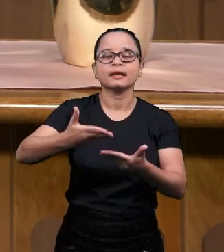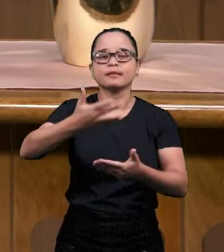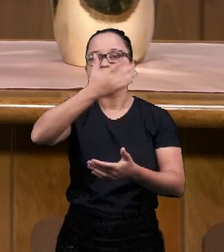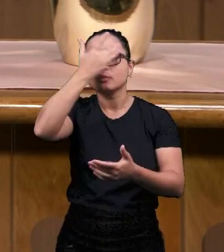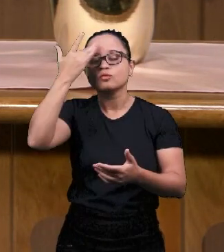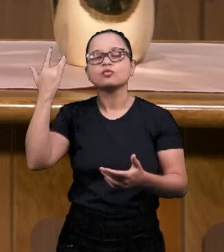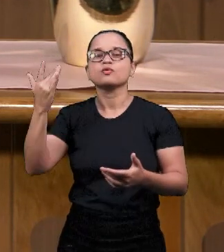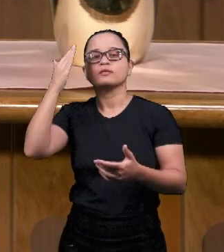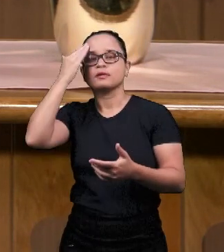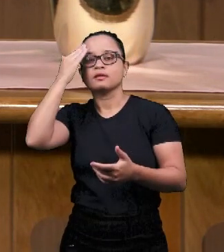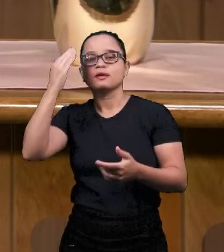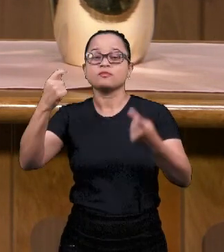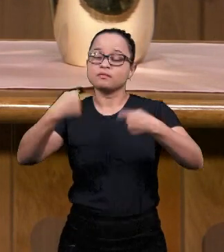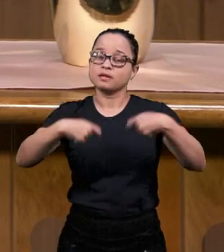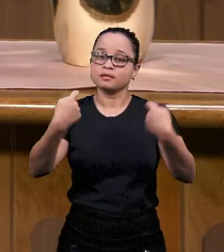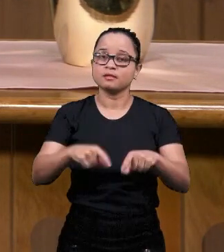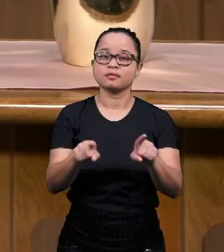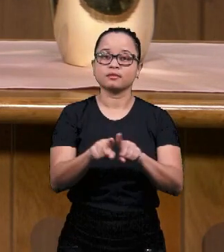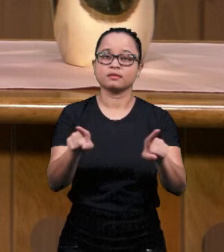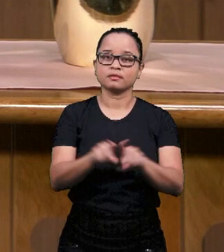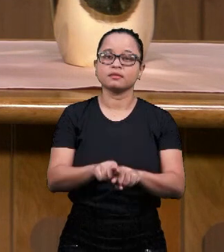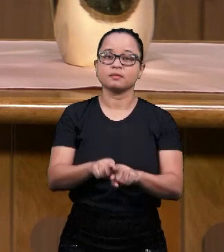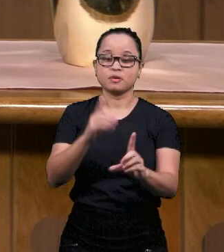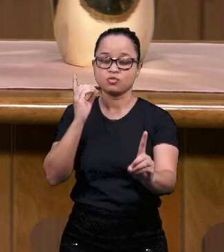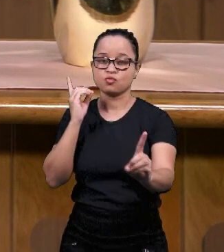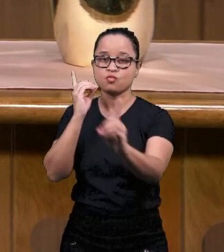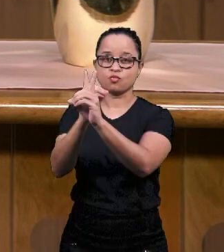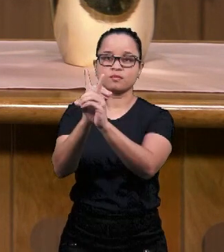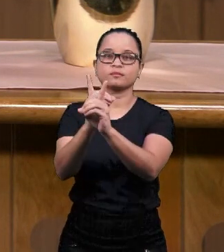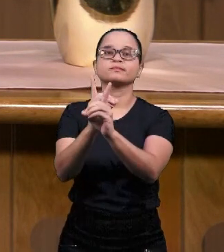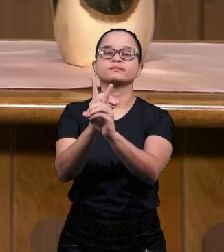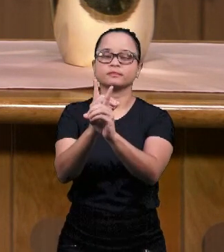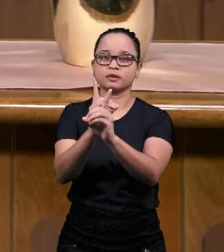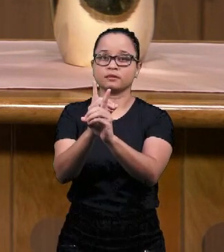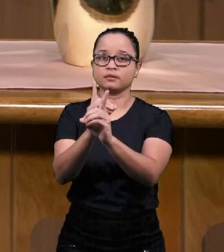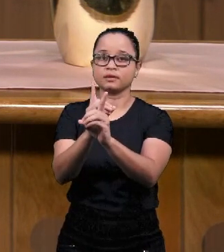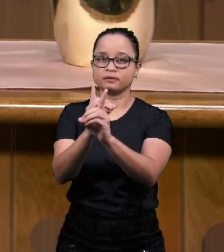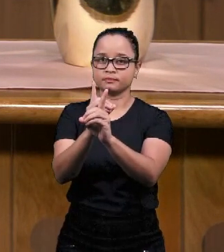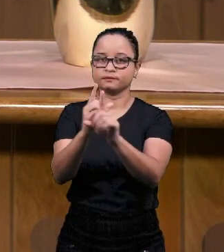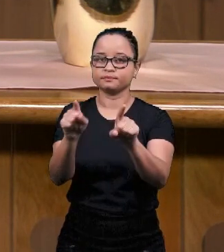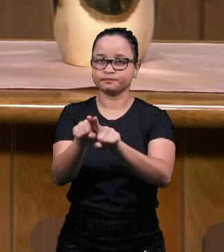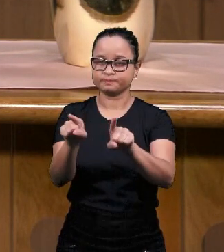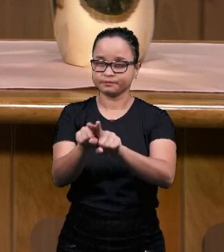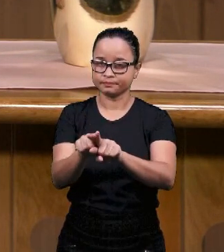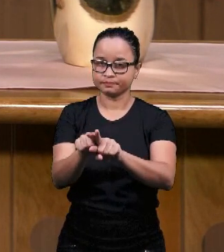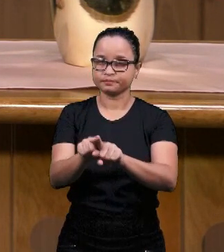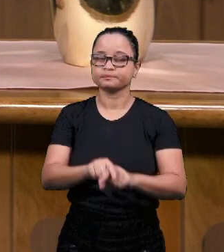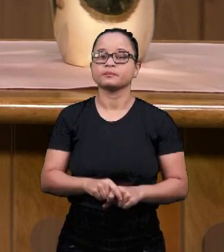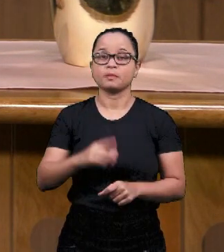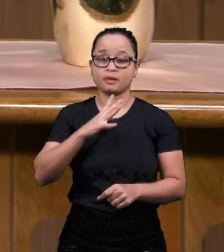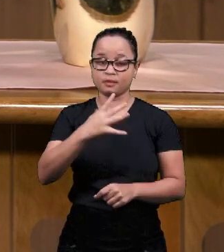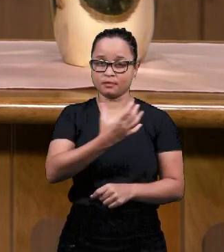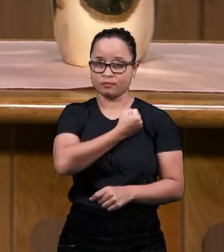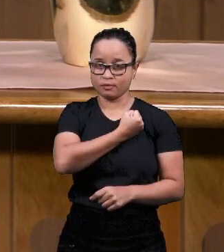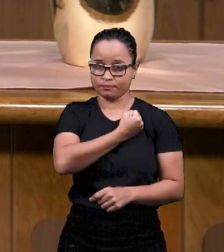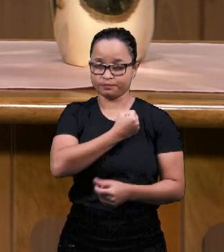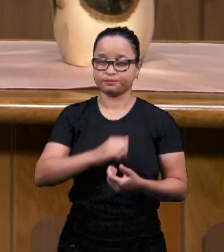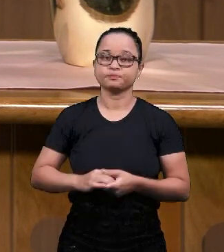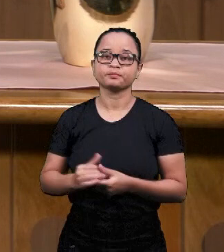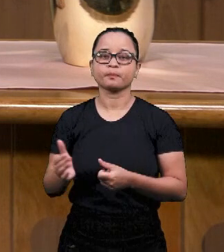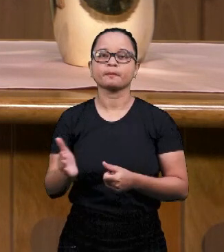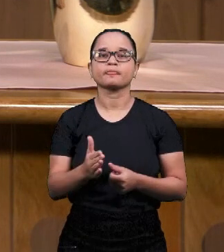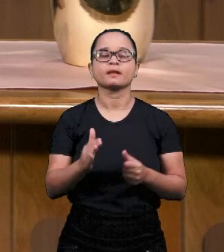номером. Дайте людям, которые нуждаются, найти это сокровище. Давайте мы